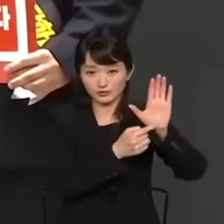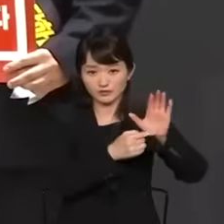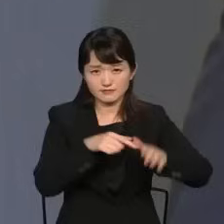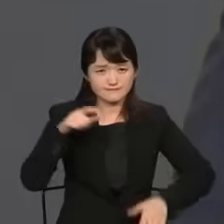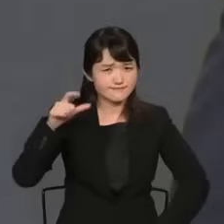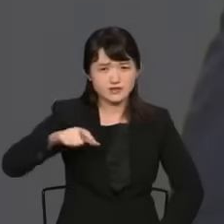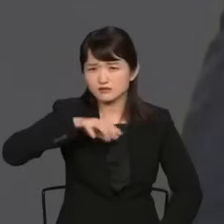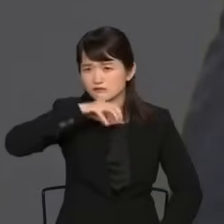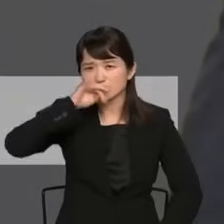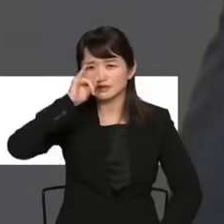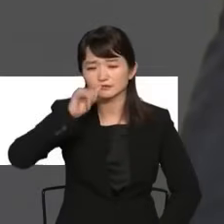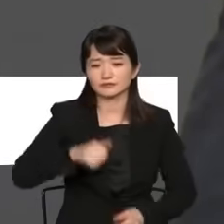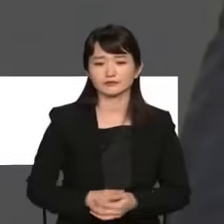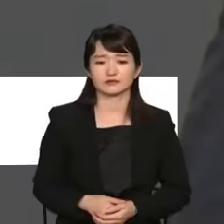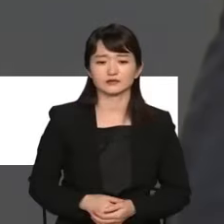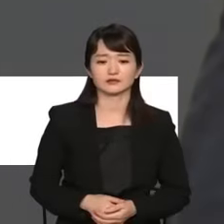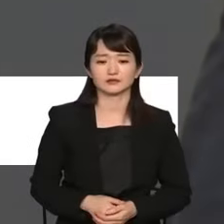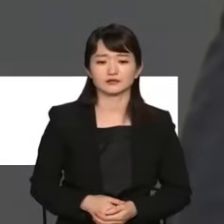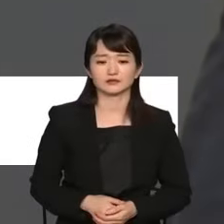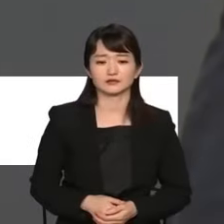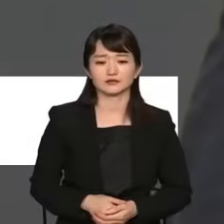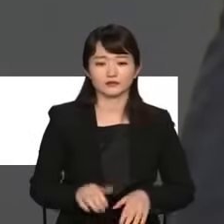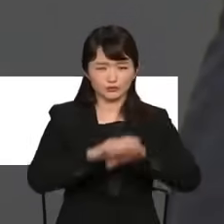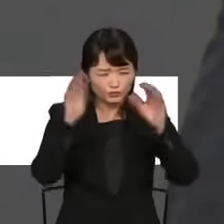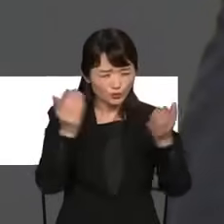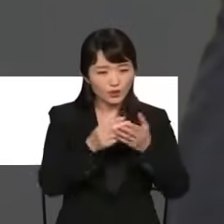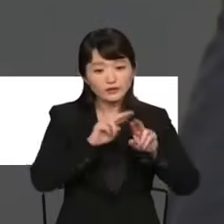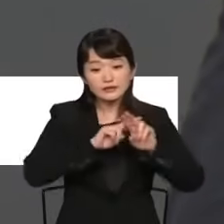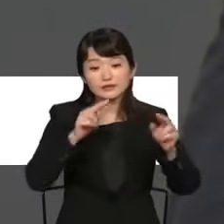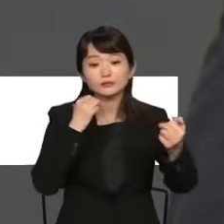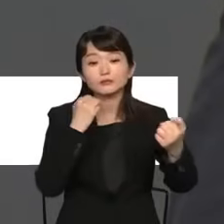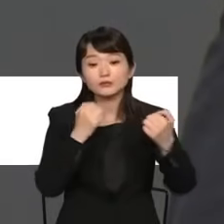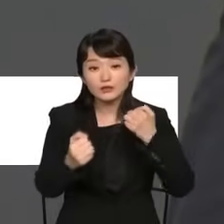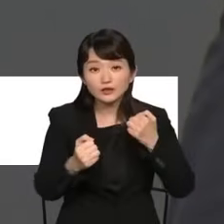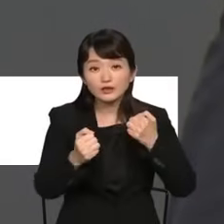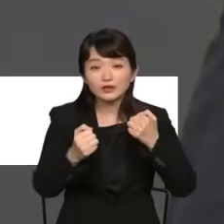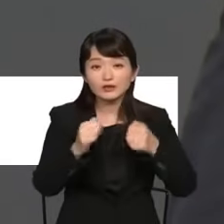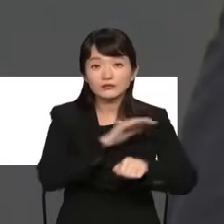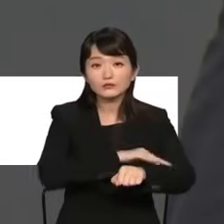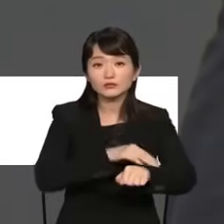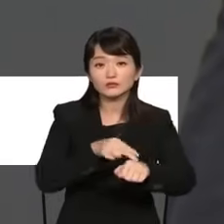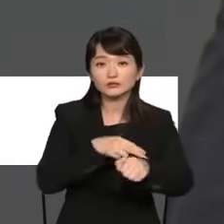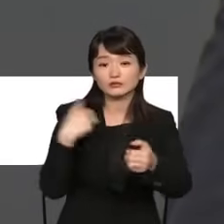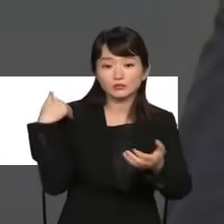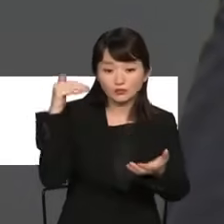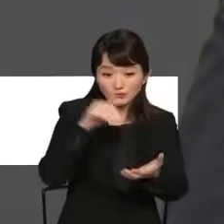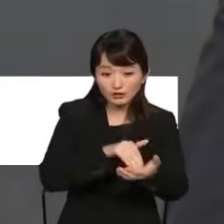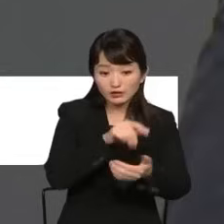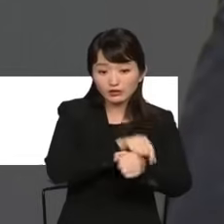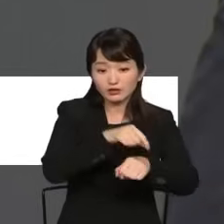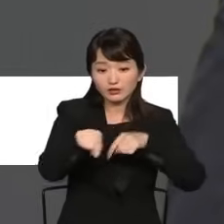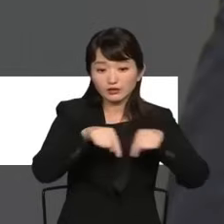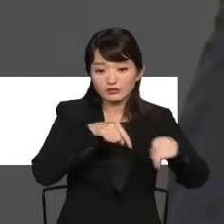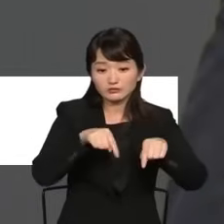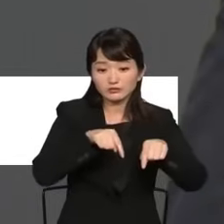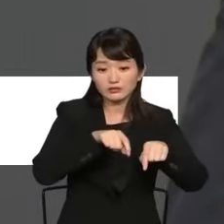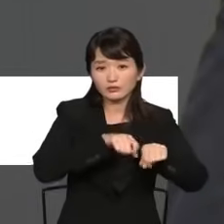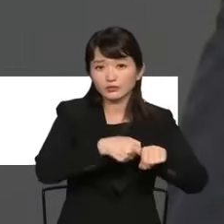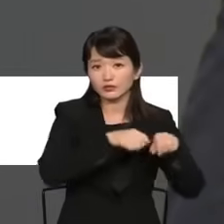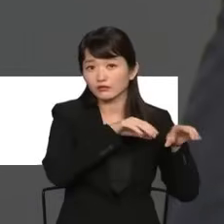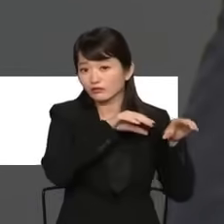반발했습니다. 전면 취소되어야 함에도 불구하고 복귀 전공의에 대해서만 행정처분을